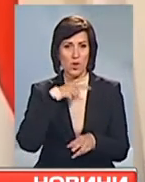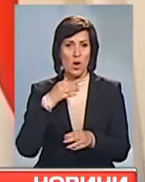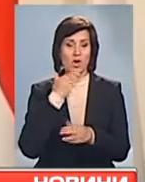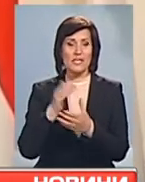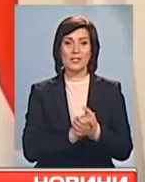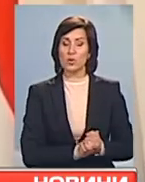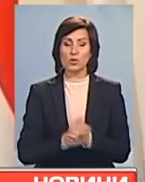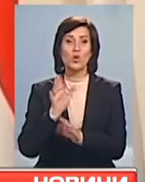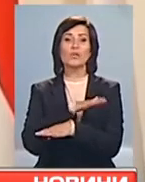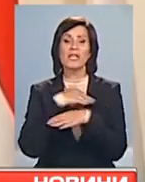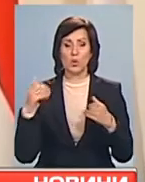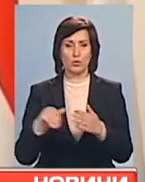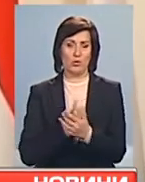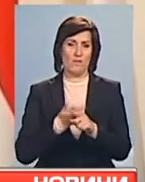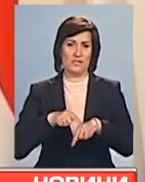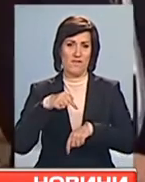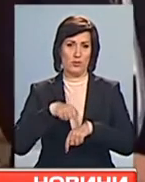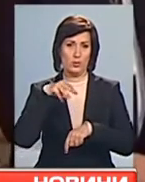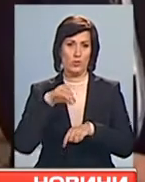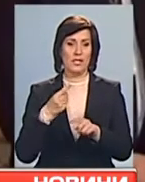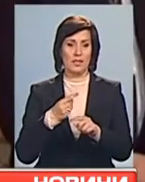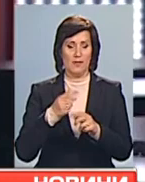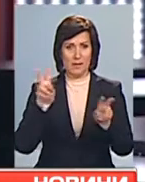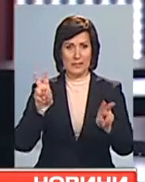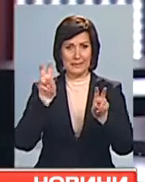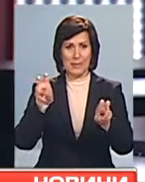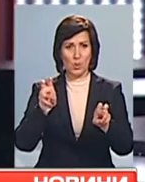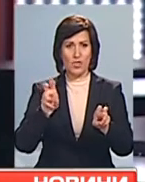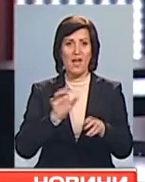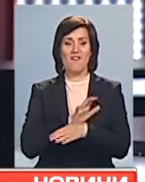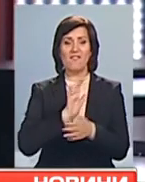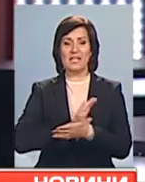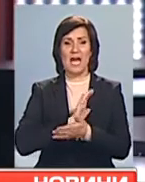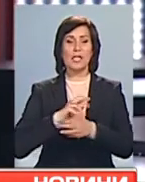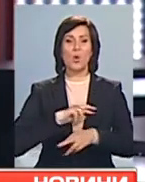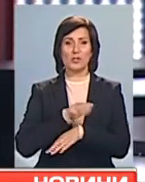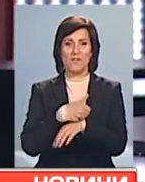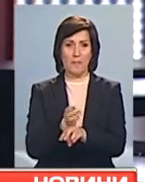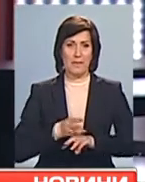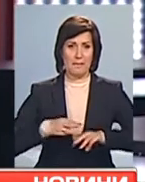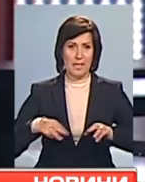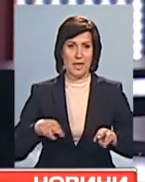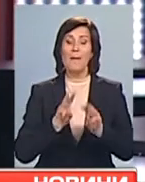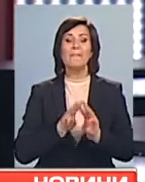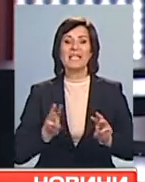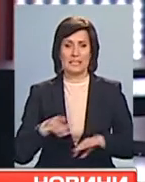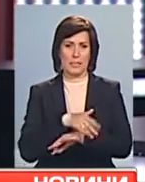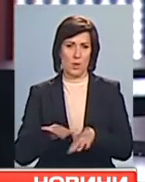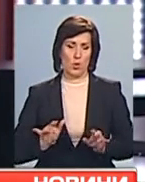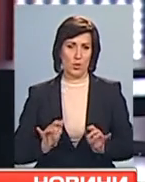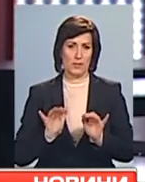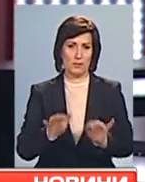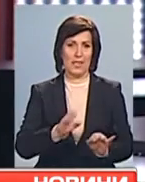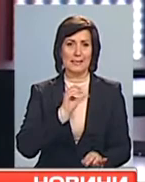Радянського Союзу, і не хочуть знову це відчути. Цитує видання Financial Times угорського прем'єра, міністра закордонних